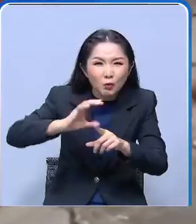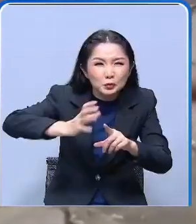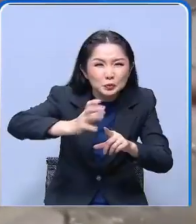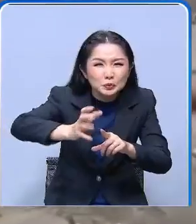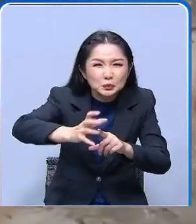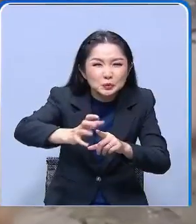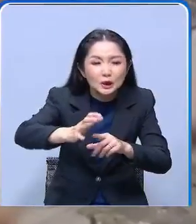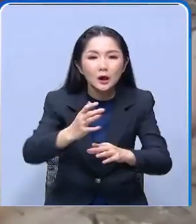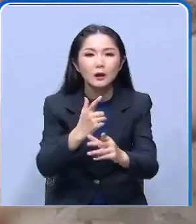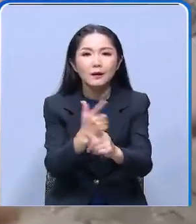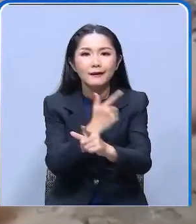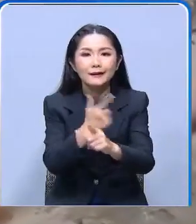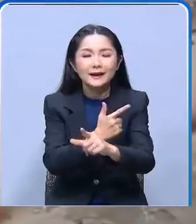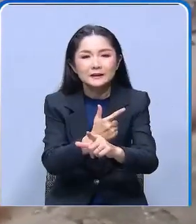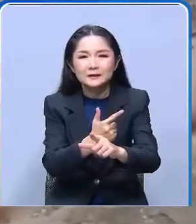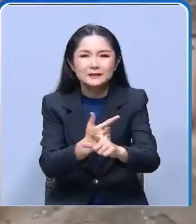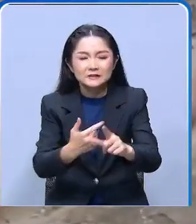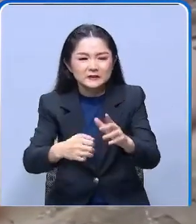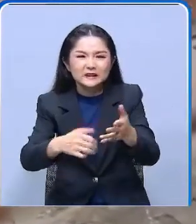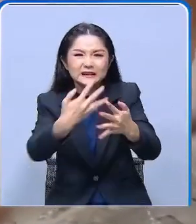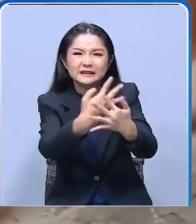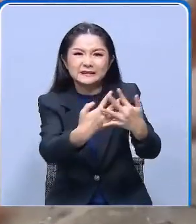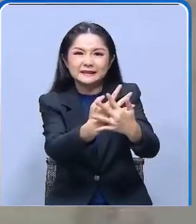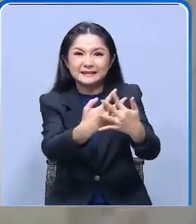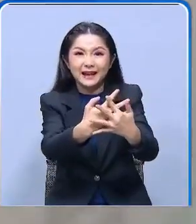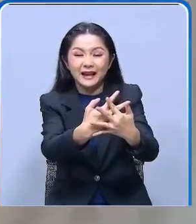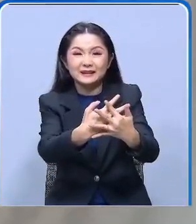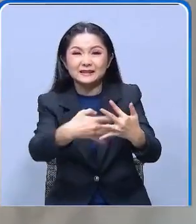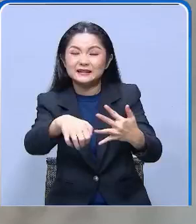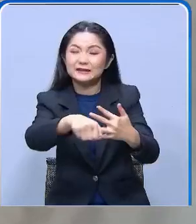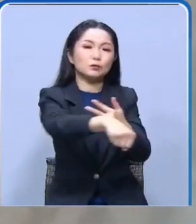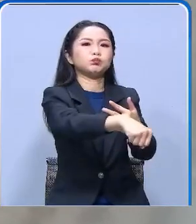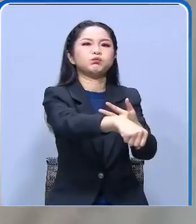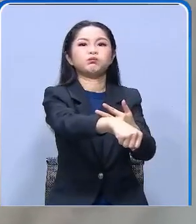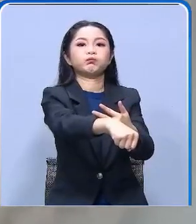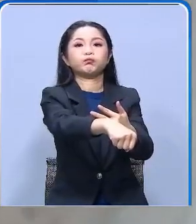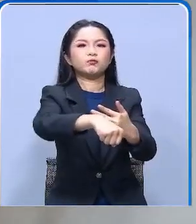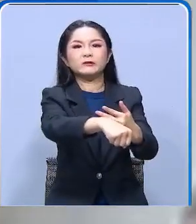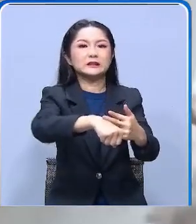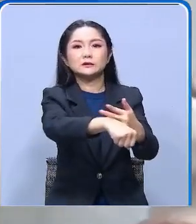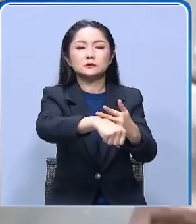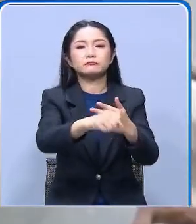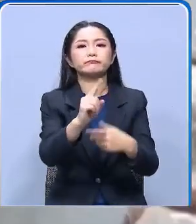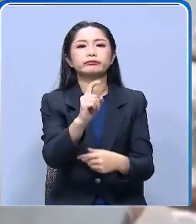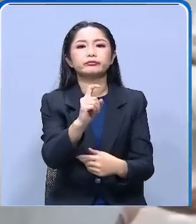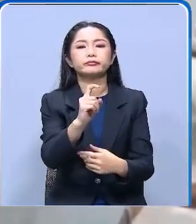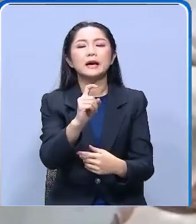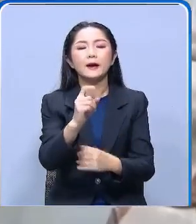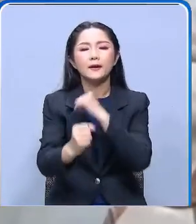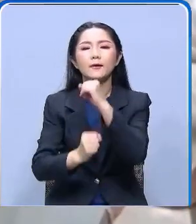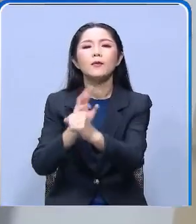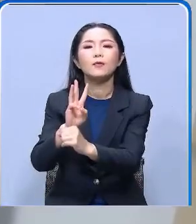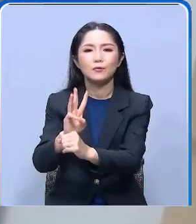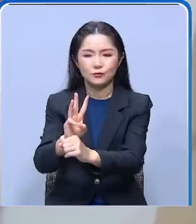พราะตอนนั้นคือน้องเนี่ยแขนติดอยู่ในตะแกรงเหล็กเอาออกไม่ได้คาอยู่อย่างนั้นนะครับน้องอายุ6ขวบครับที่ต้นแขนขวา